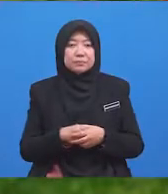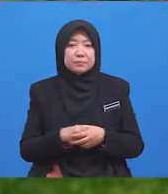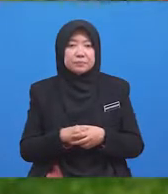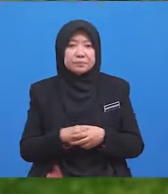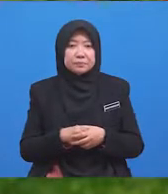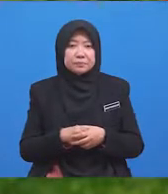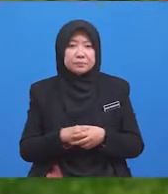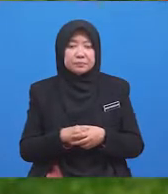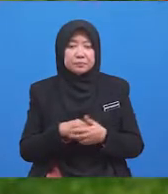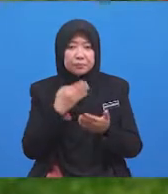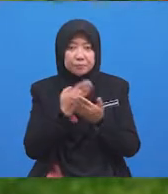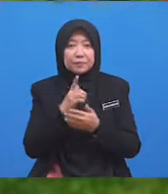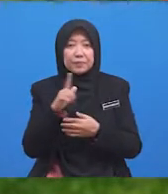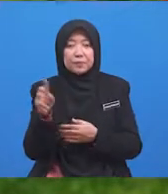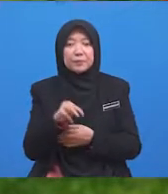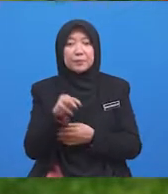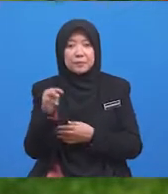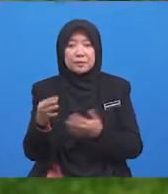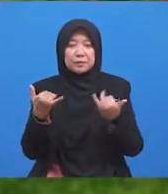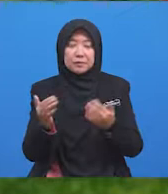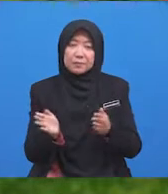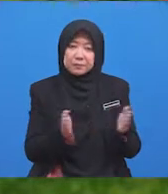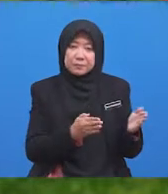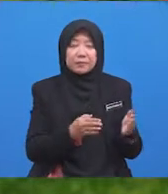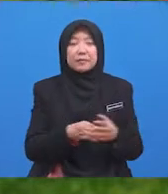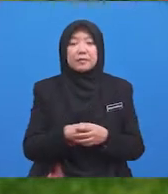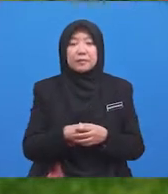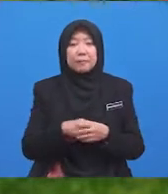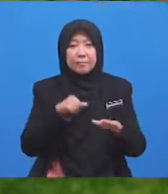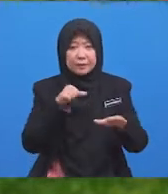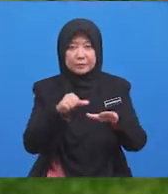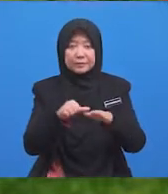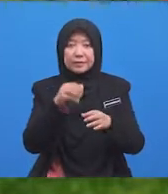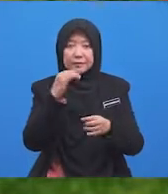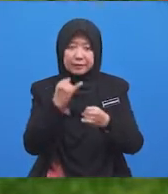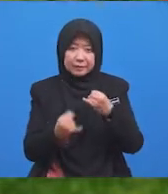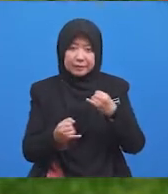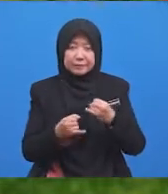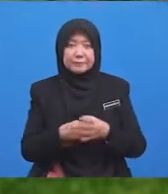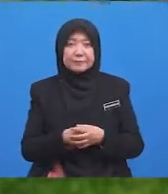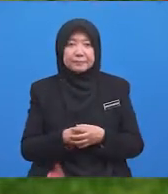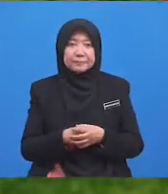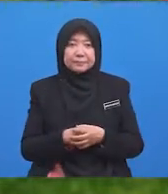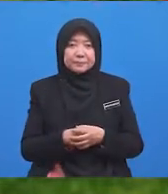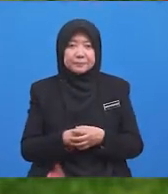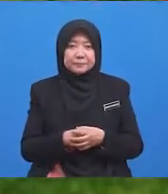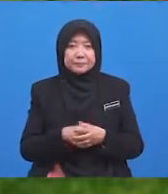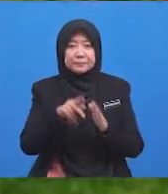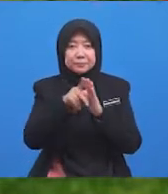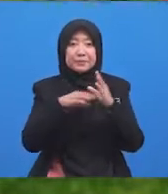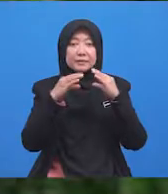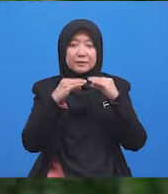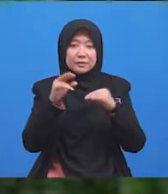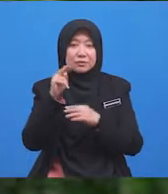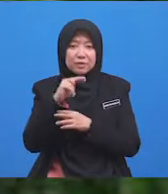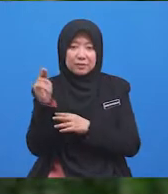Baiklah murid beralih kita kepada aspek terakhir perbincangan kita pada hari ini yaitu pengajaran